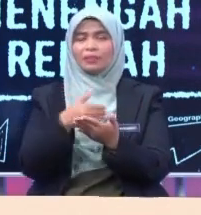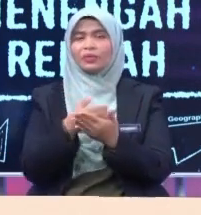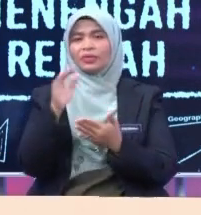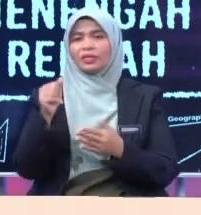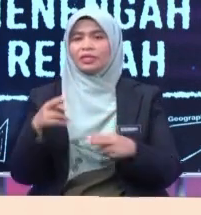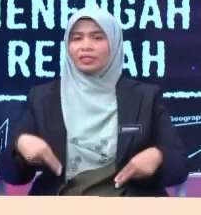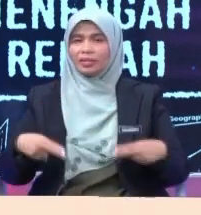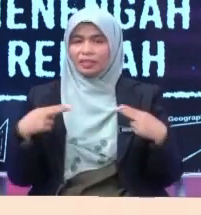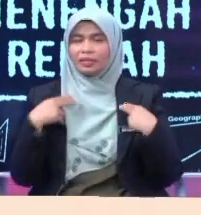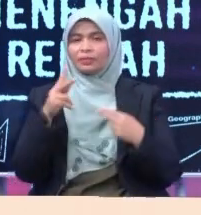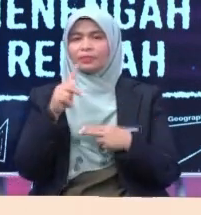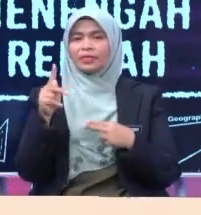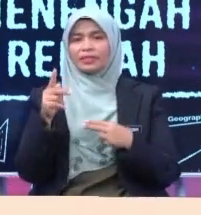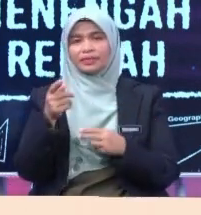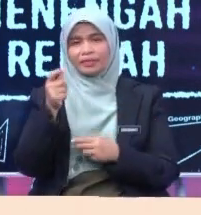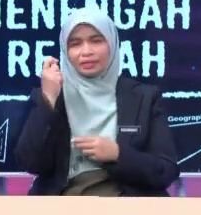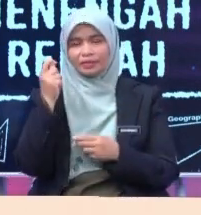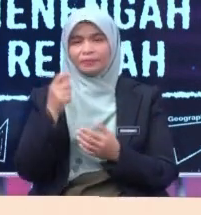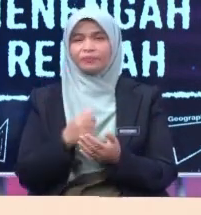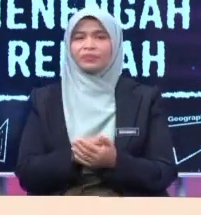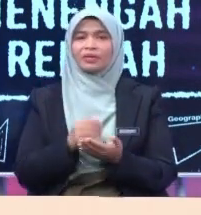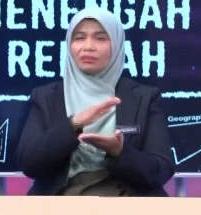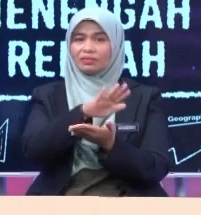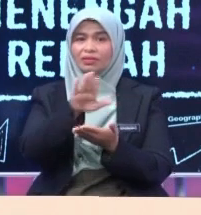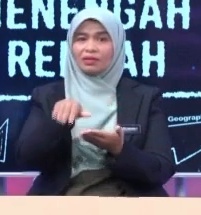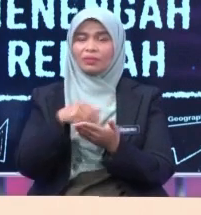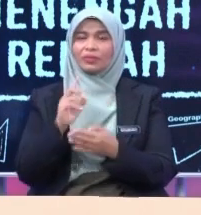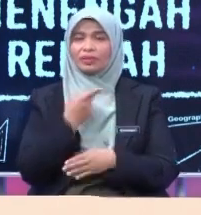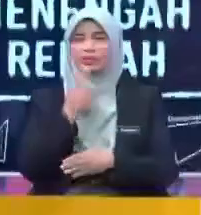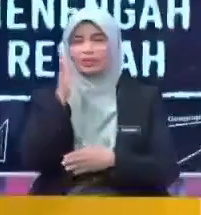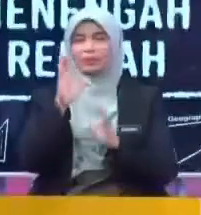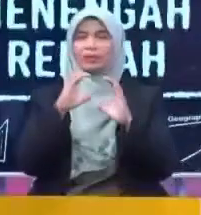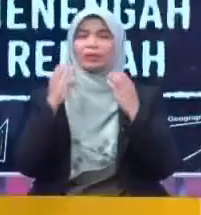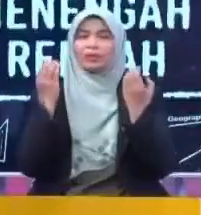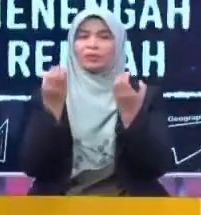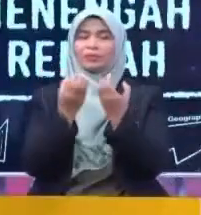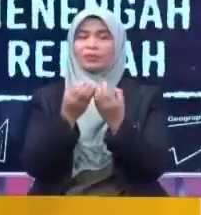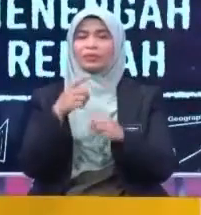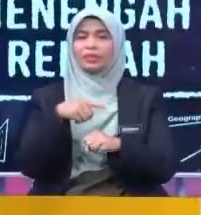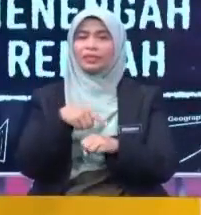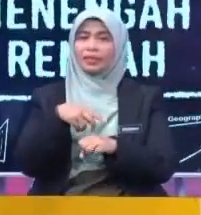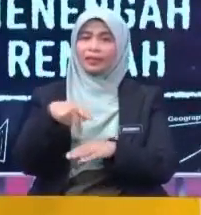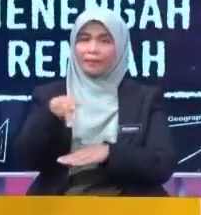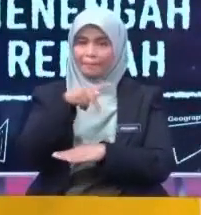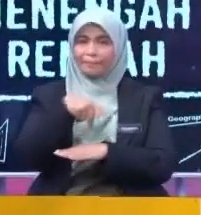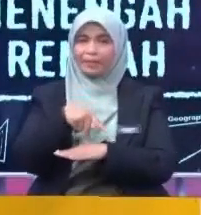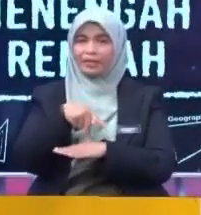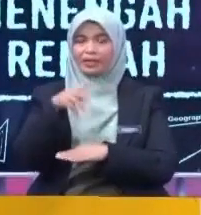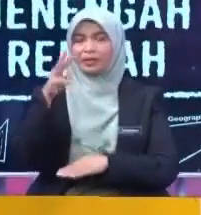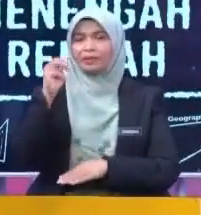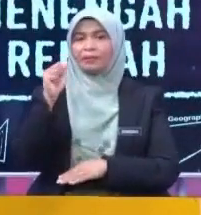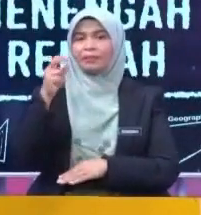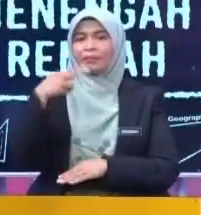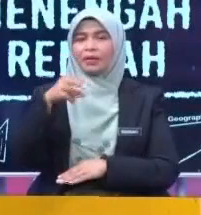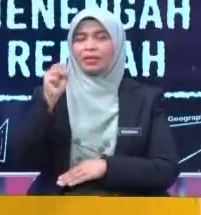dibangkitkan daripada kubur mereka. Jadi semua kita akan berkumpul di mahsyar. Mahsyar ni dekat satu, bukan dekat dunia, dia dekat